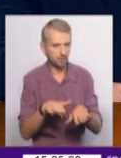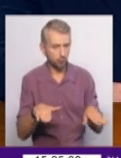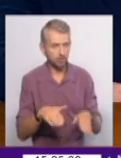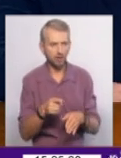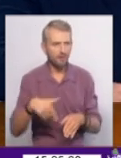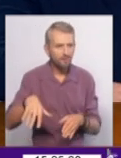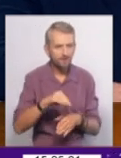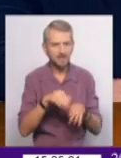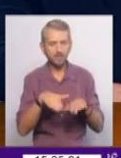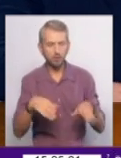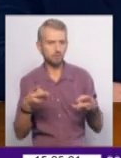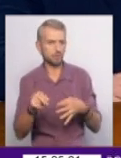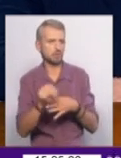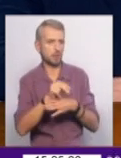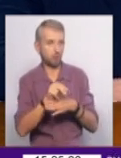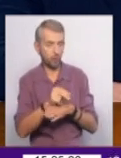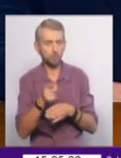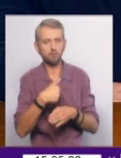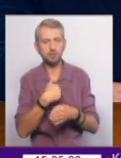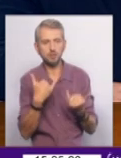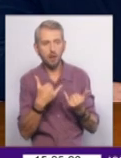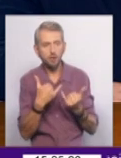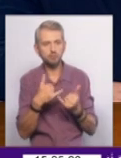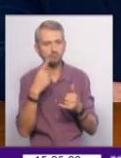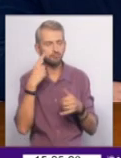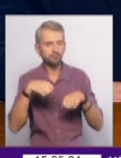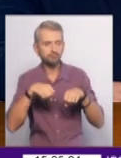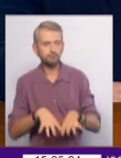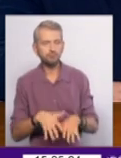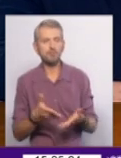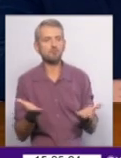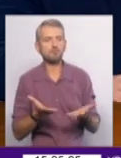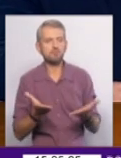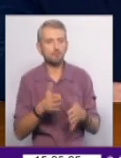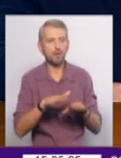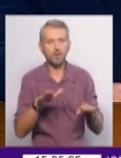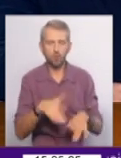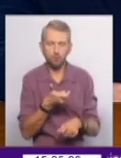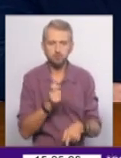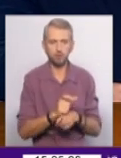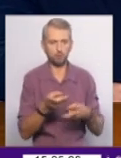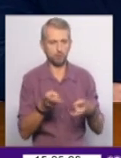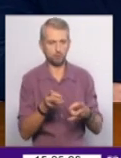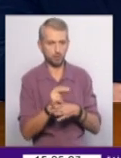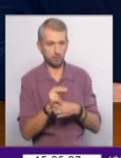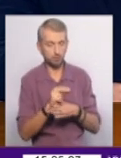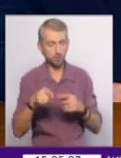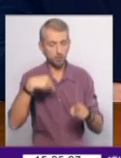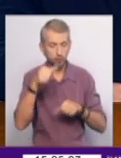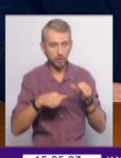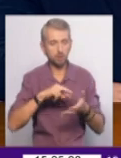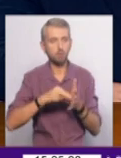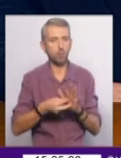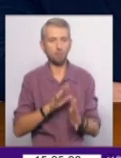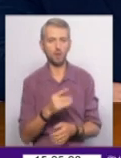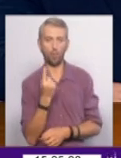потребують ремонтних робіт, тому ми зараз визначаємося з тими, які, ну, найбільше потребують. Угу. Ну, на наступний рік хочемо вже не один